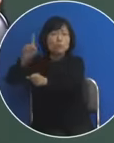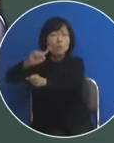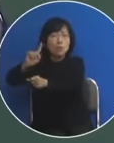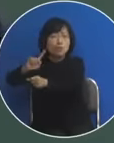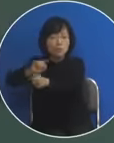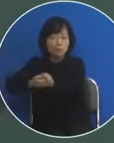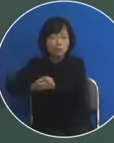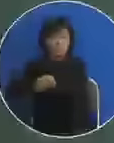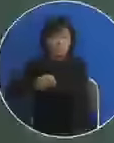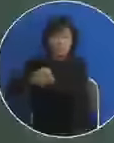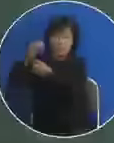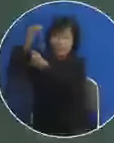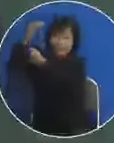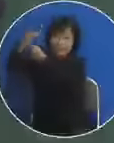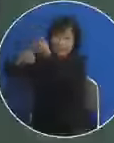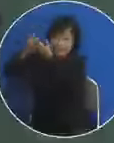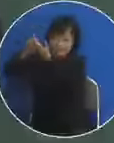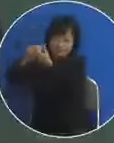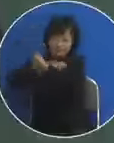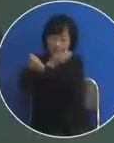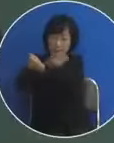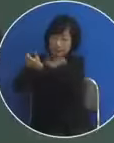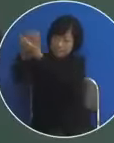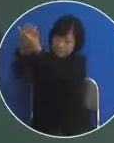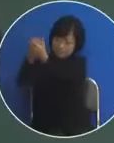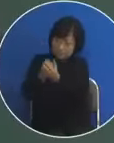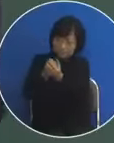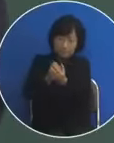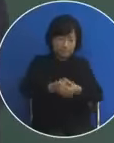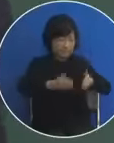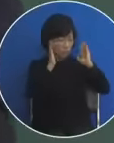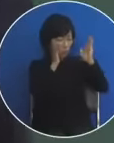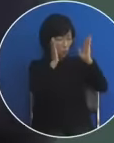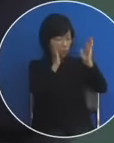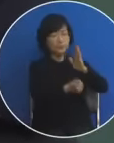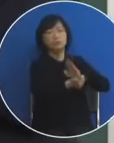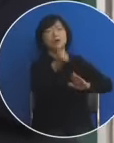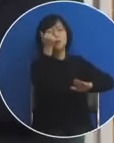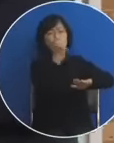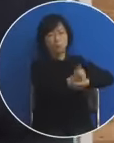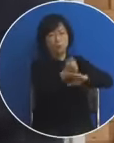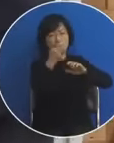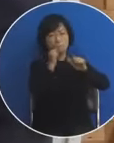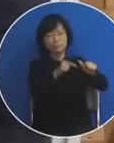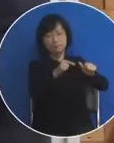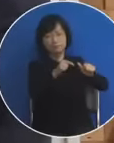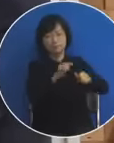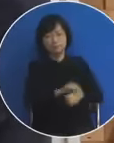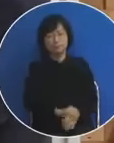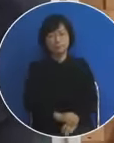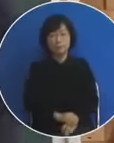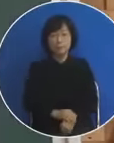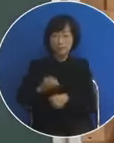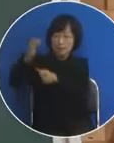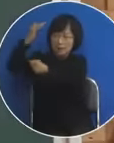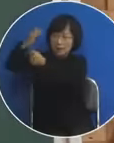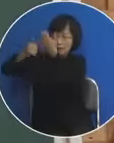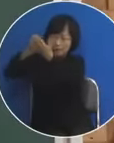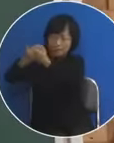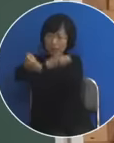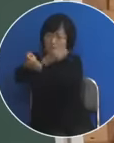하나님의 능력으로 학업에 성공해라. That what's God's goal to succeed in your studies by God's power. 하나님의